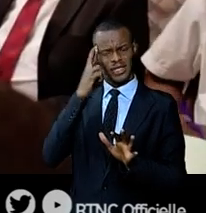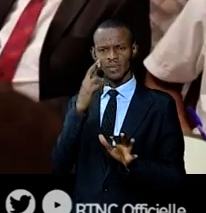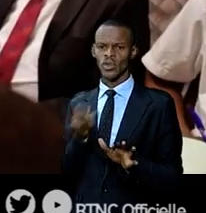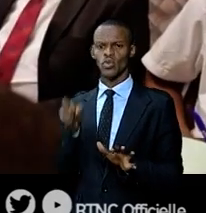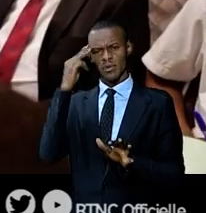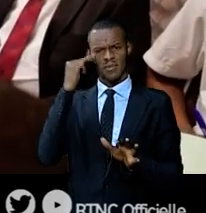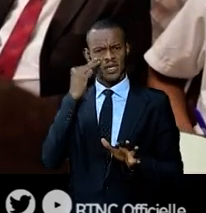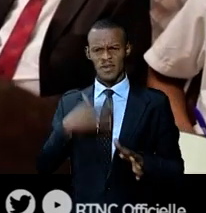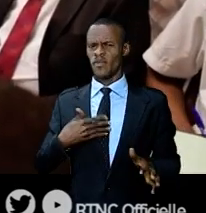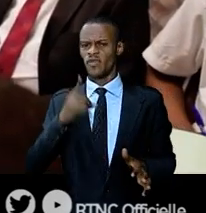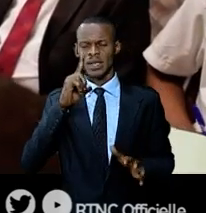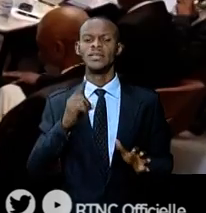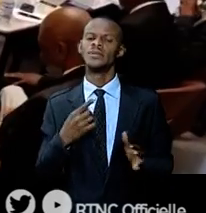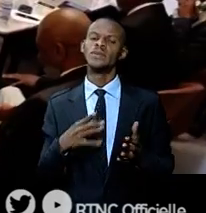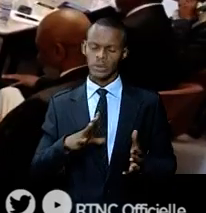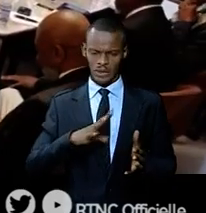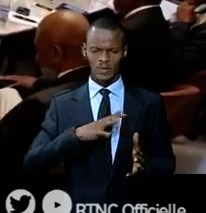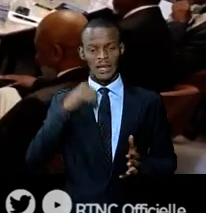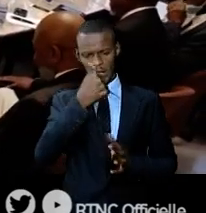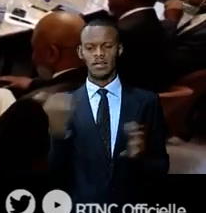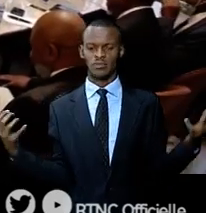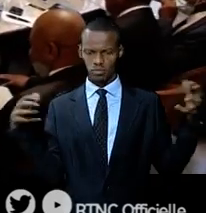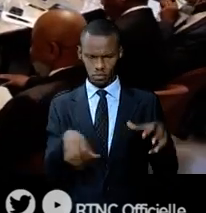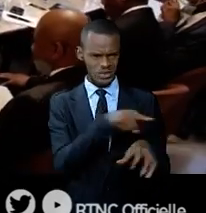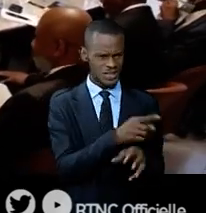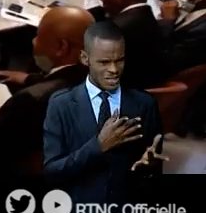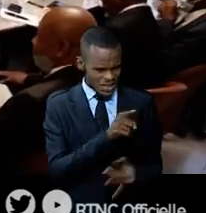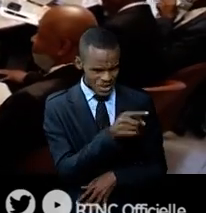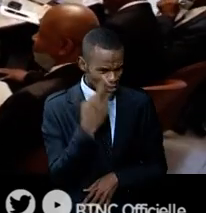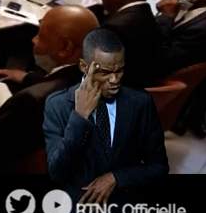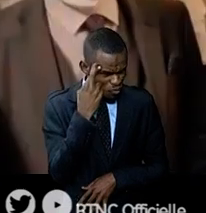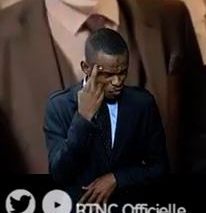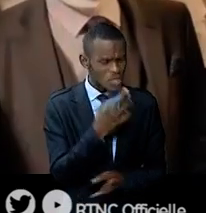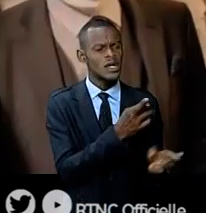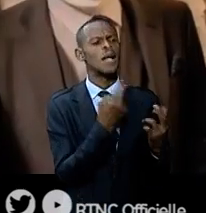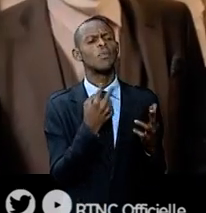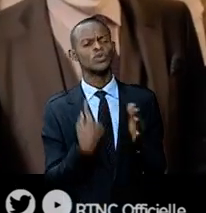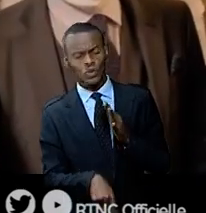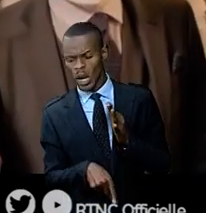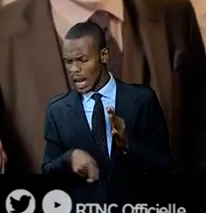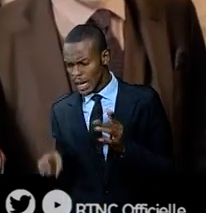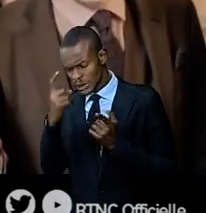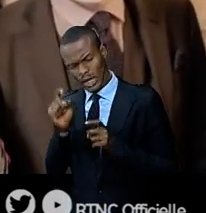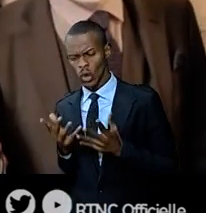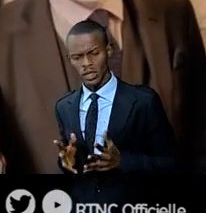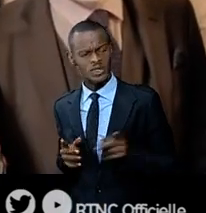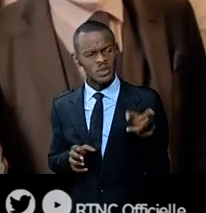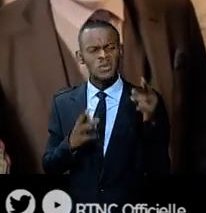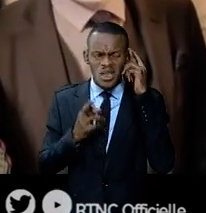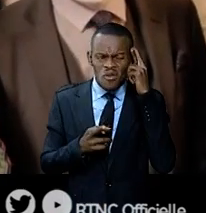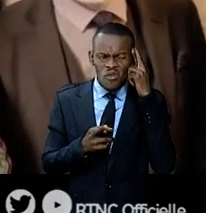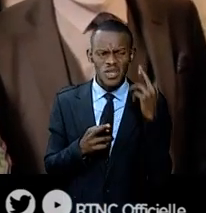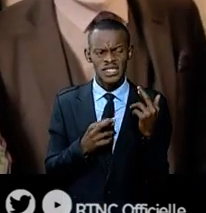nous a proposé de revenir le lundi, ici, au même endroit, à midi, pour entendre l'autre partie qui ne s'est pas